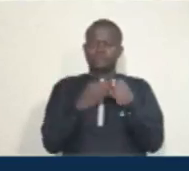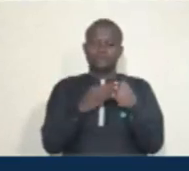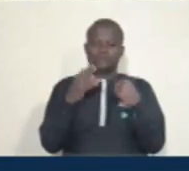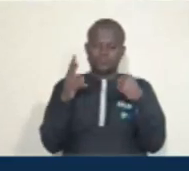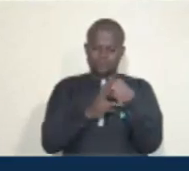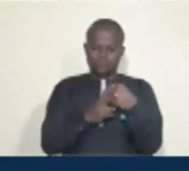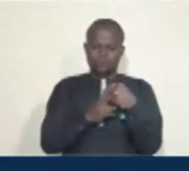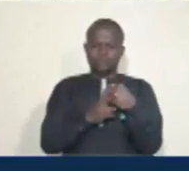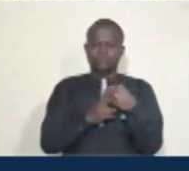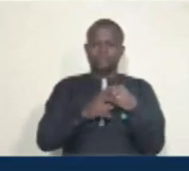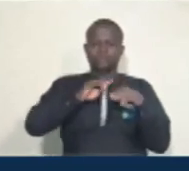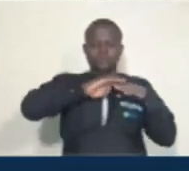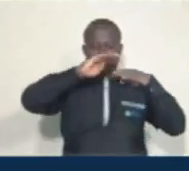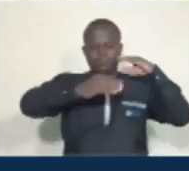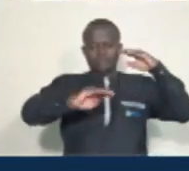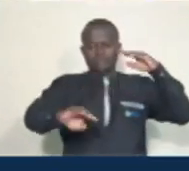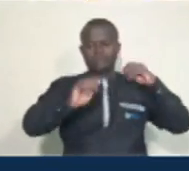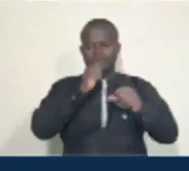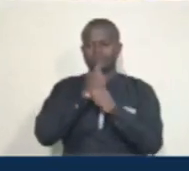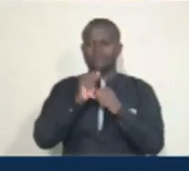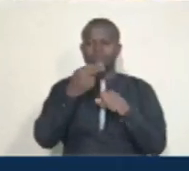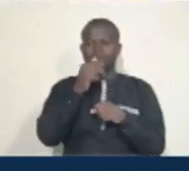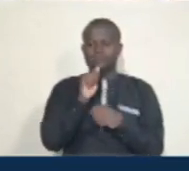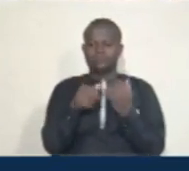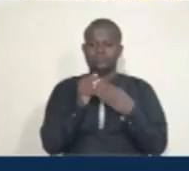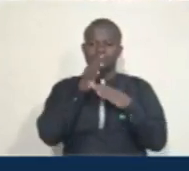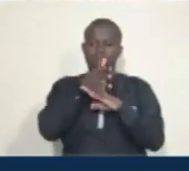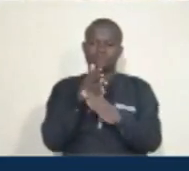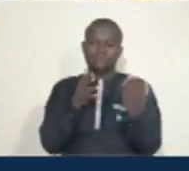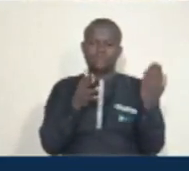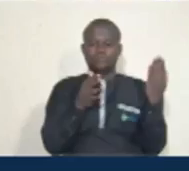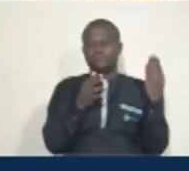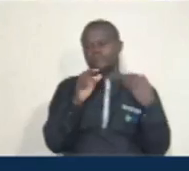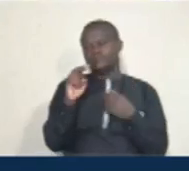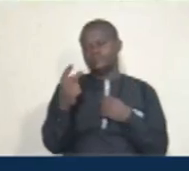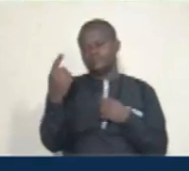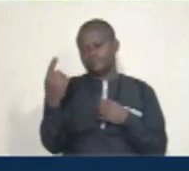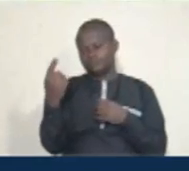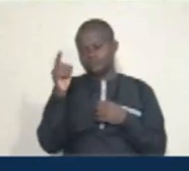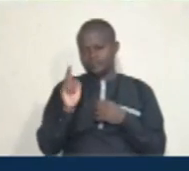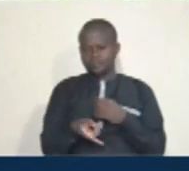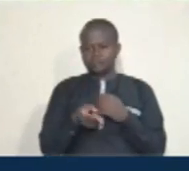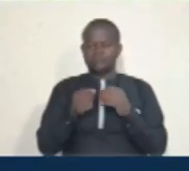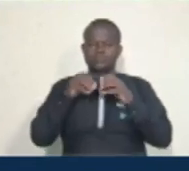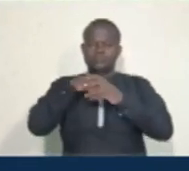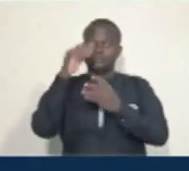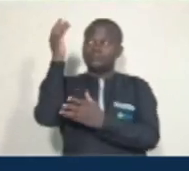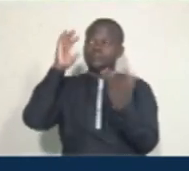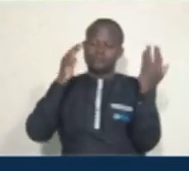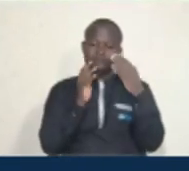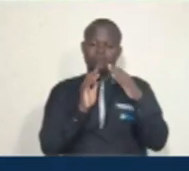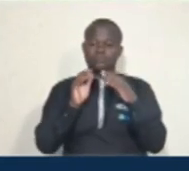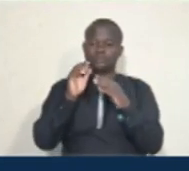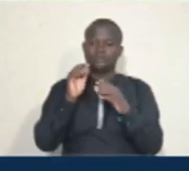5,587, amaterasi y'indinganire hazakorwa kuri hegitari zisaga 21,000, haterwa amashyamba ku buso